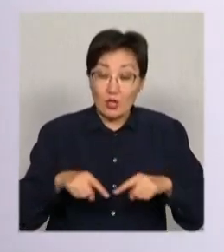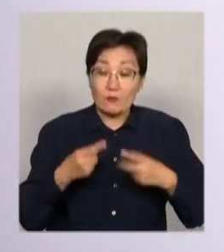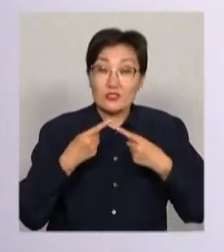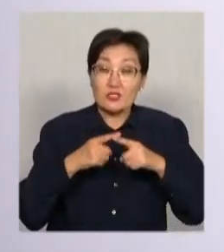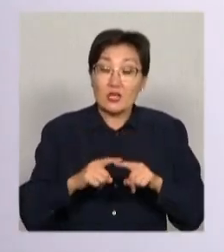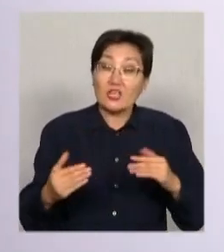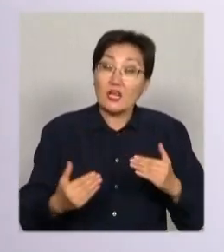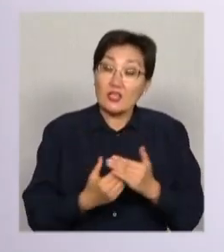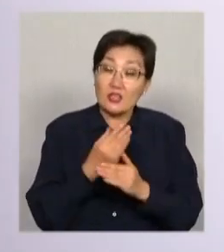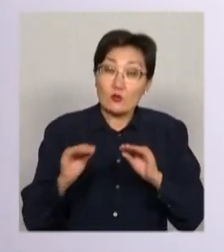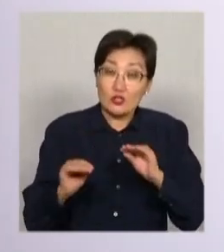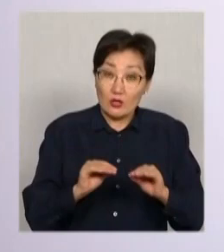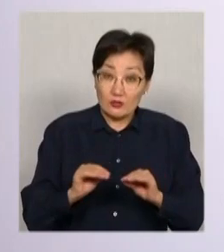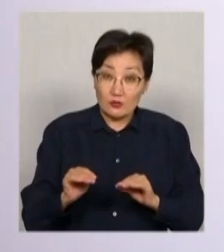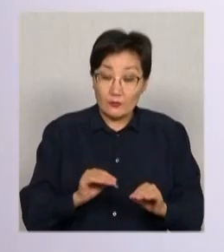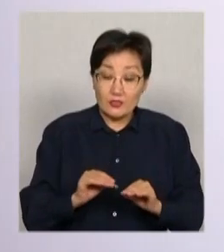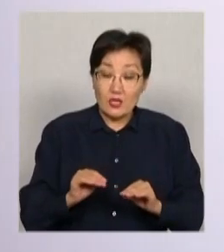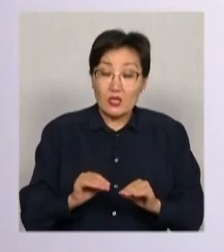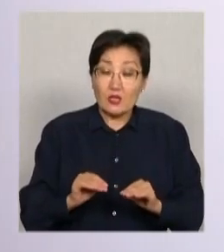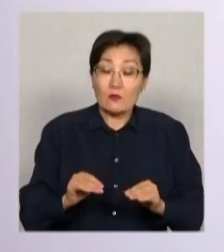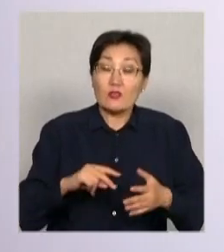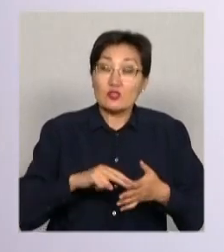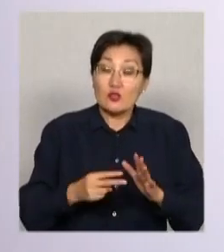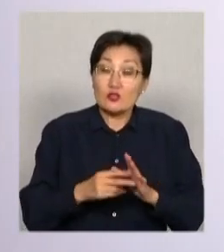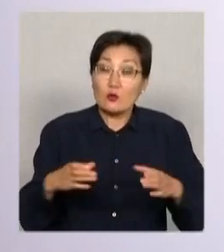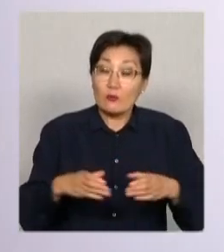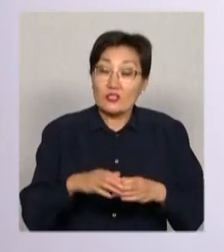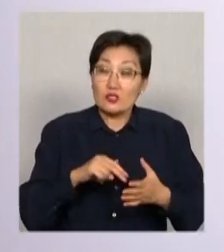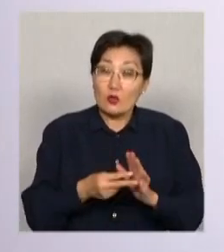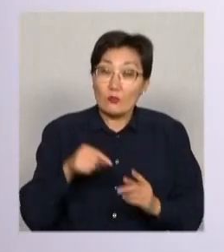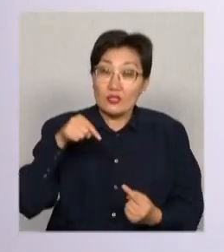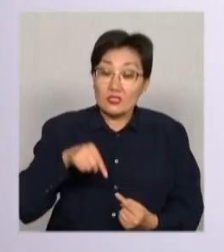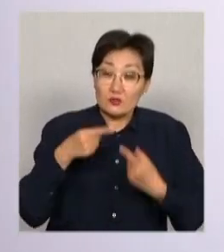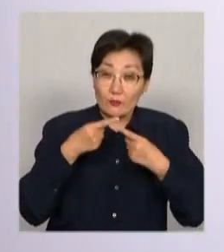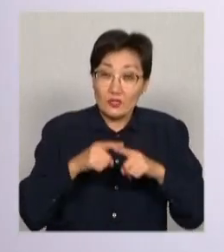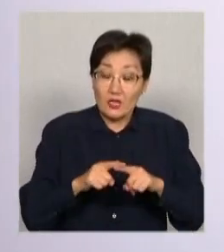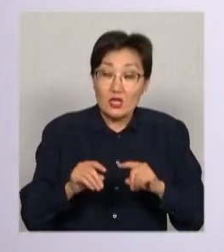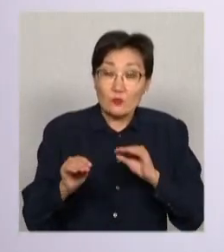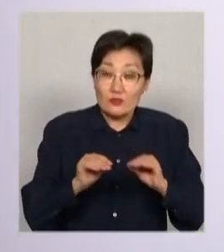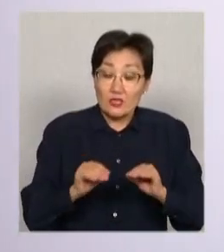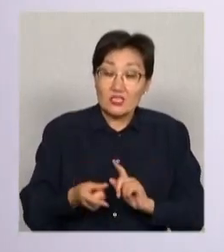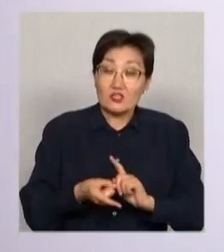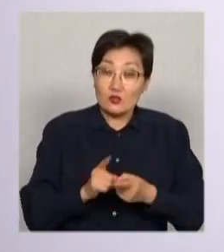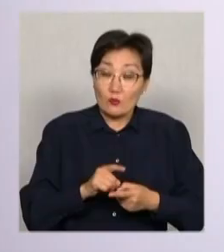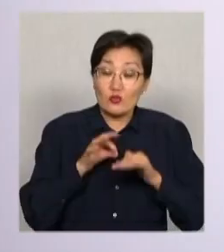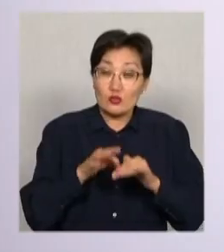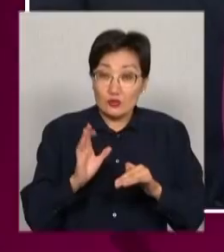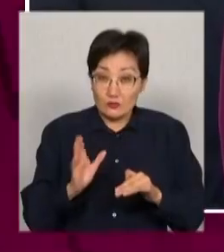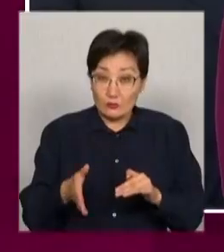техникалық қайта жарақаттандырудың жиынтық жоспарына сәйкес технологиялық жабдықты ауыстыру